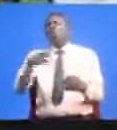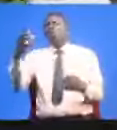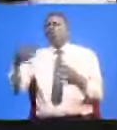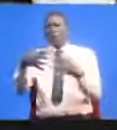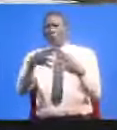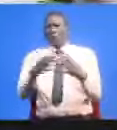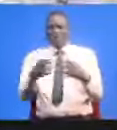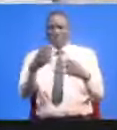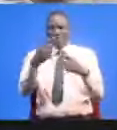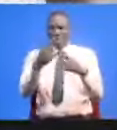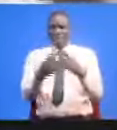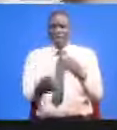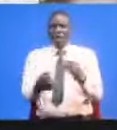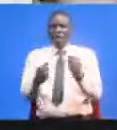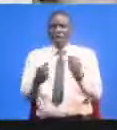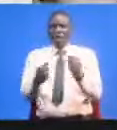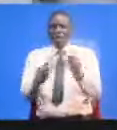mwaka wa